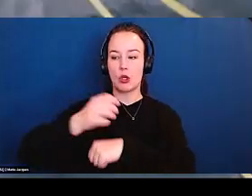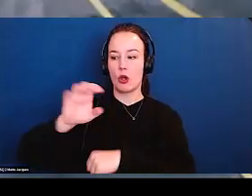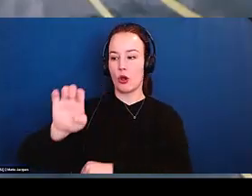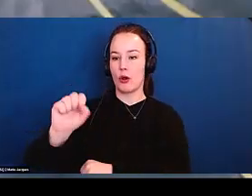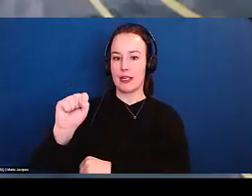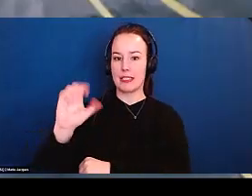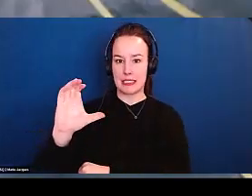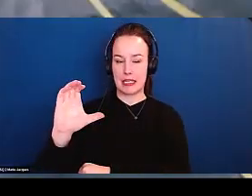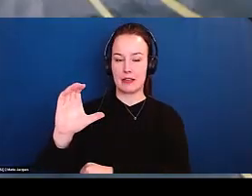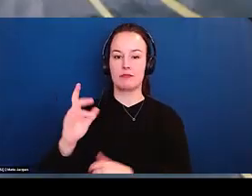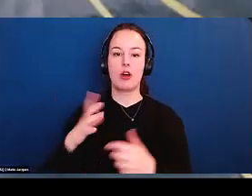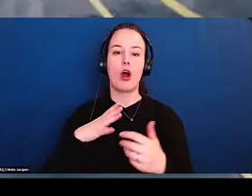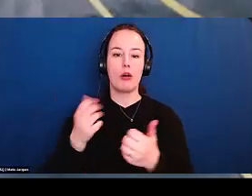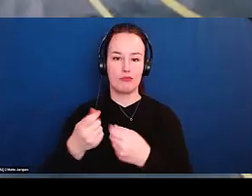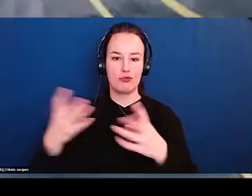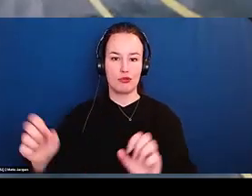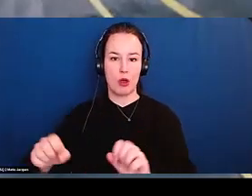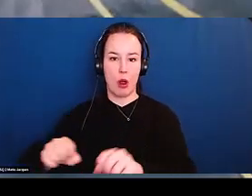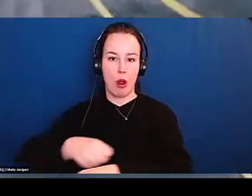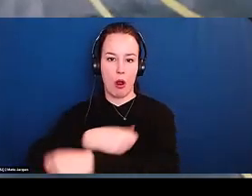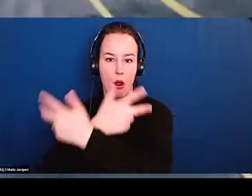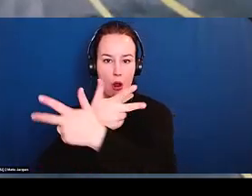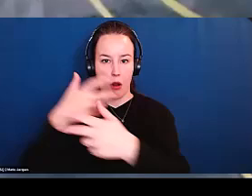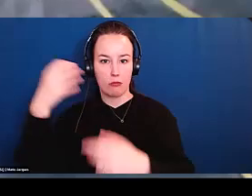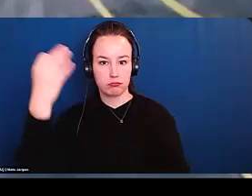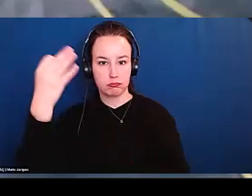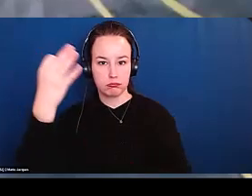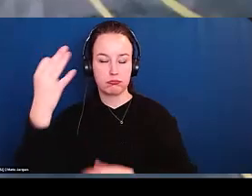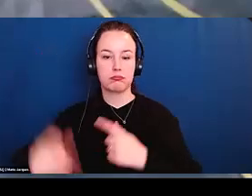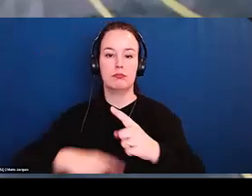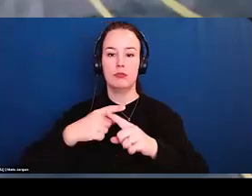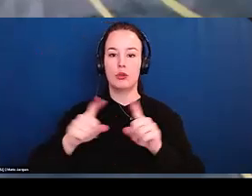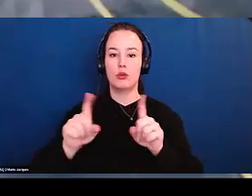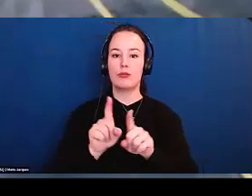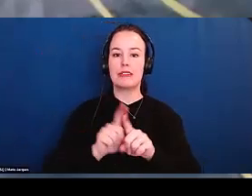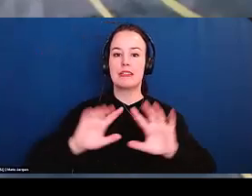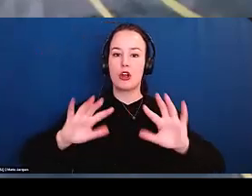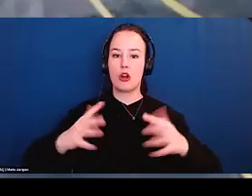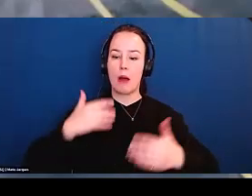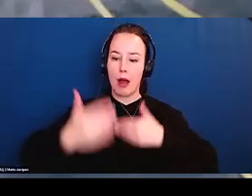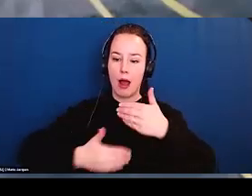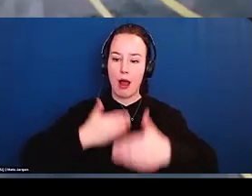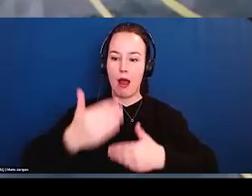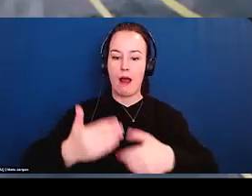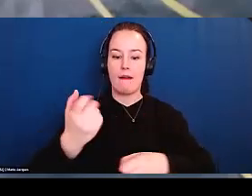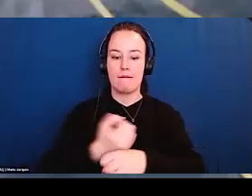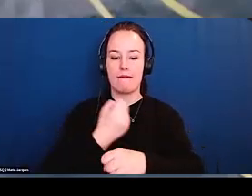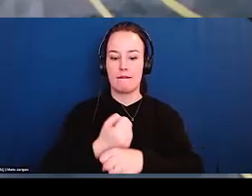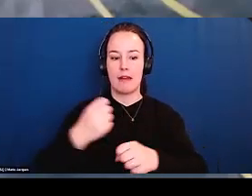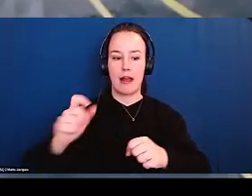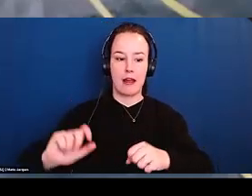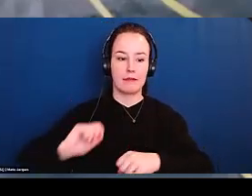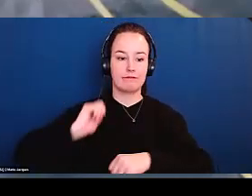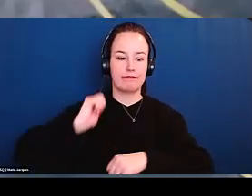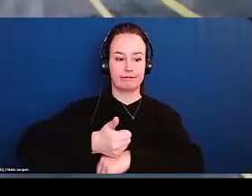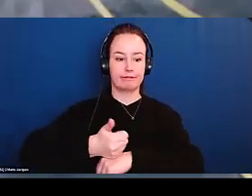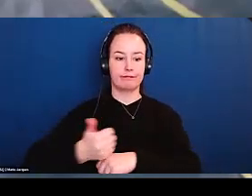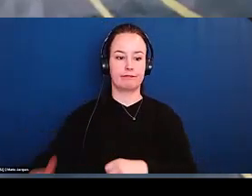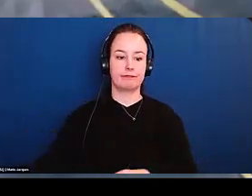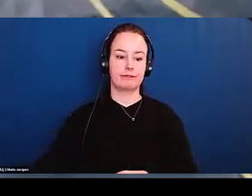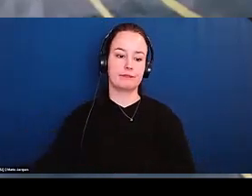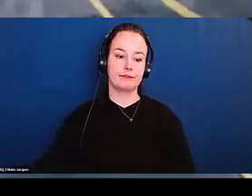on a parlé de cette série de webinaires ainsi que le cadre de mise en œuvre aussi que nous avons